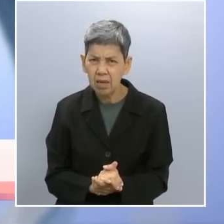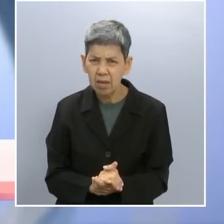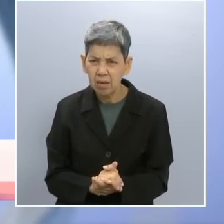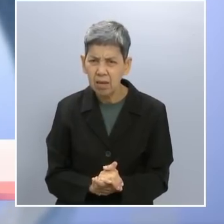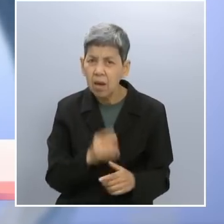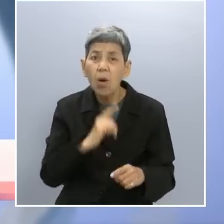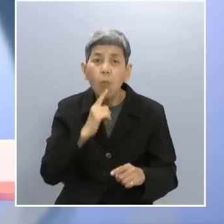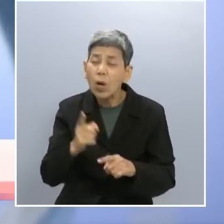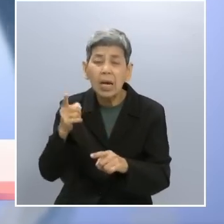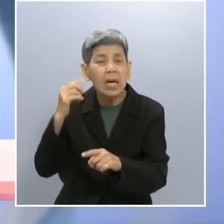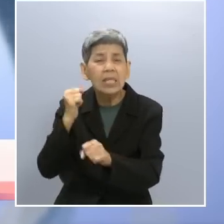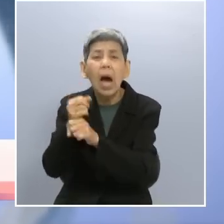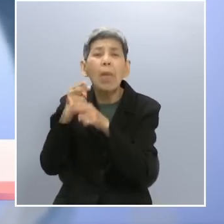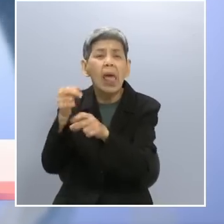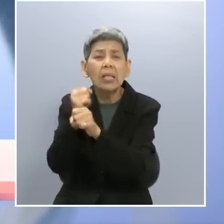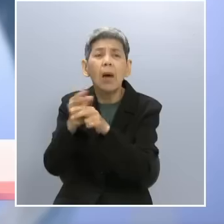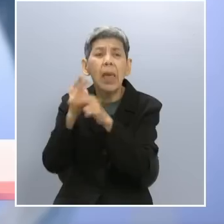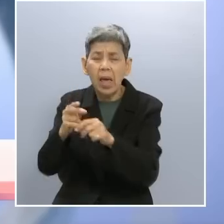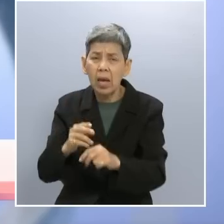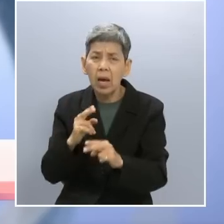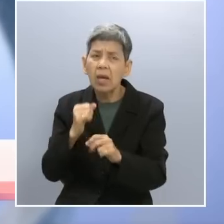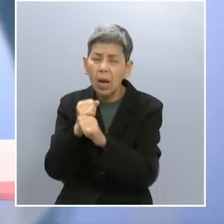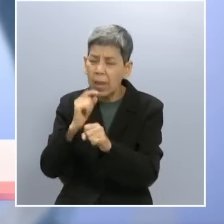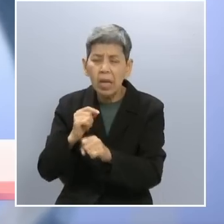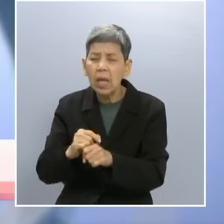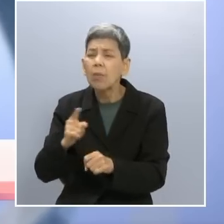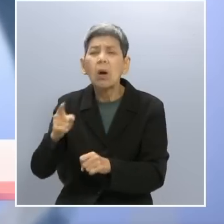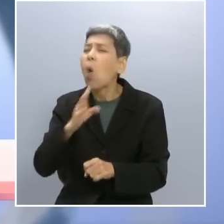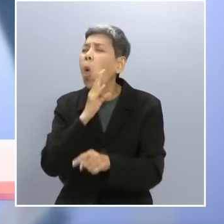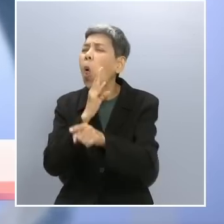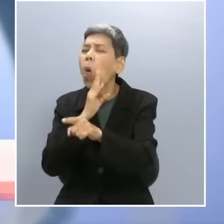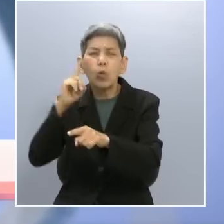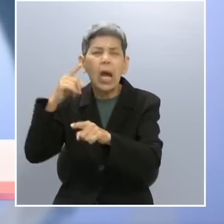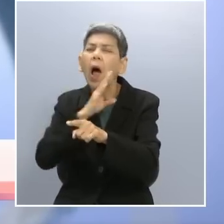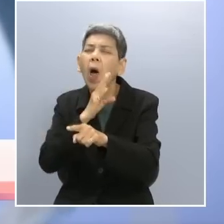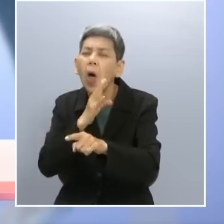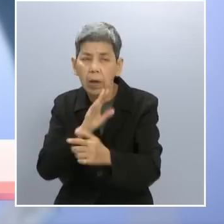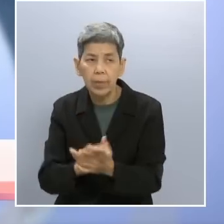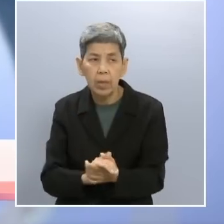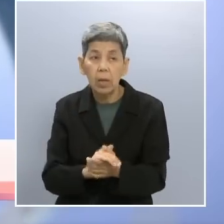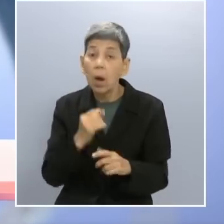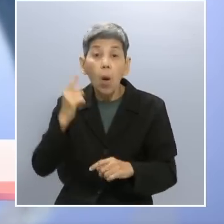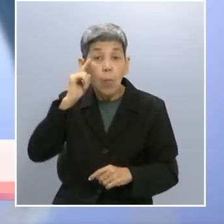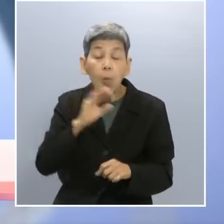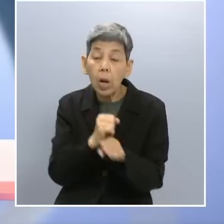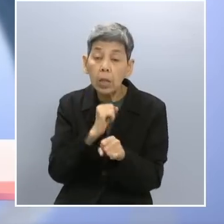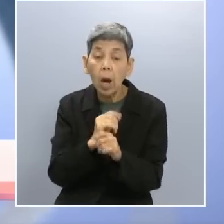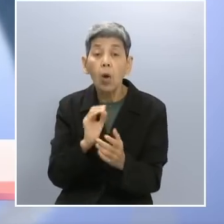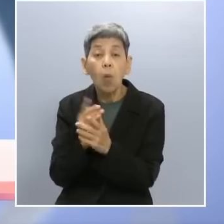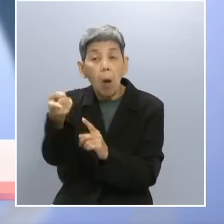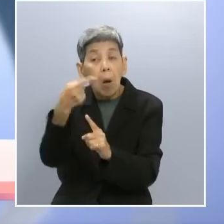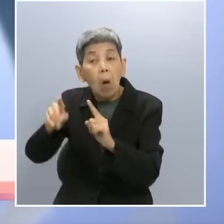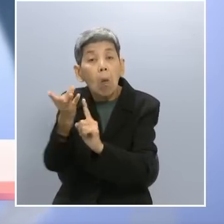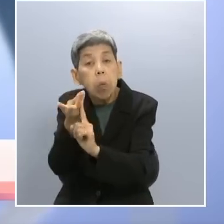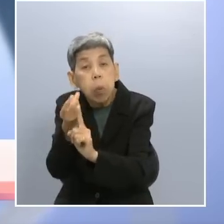พูดเองมันทำเองมันพูดเองเค้าพูดเองเค้าขยันเข้าปั้นหน้าเต็มตัวทำไมเขาไม่พูดว่าเขาคบชู้ตอน